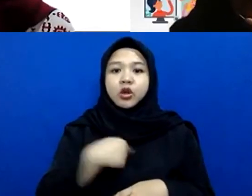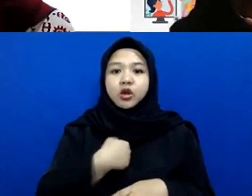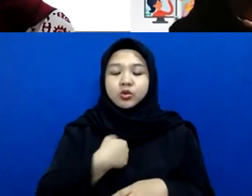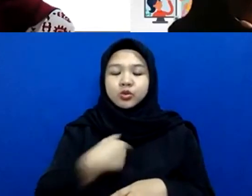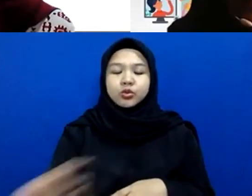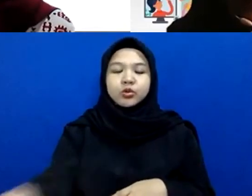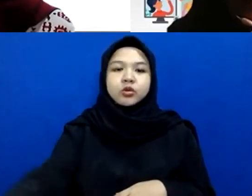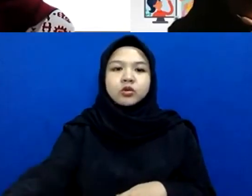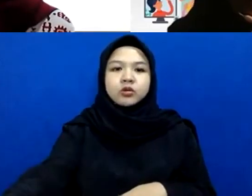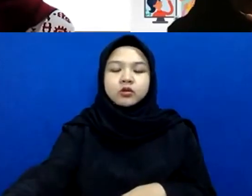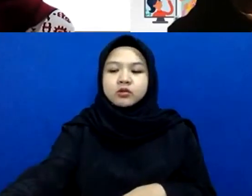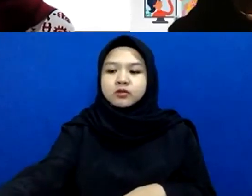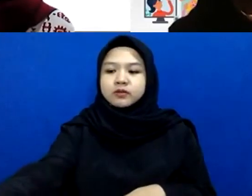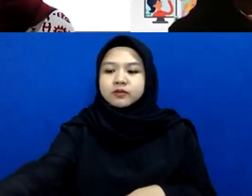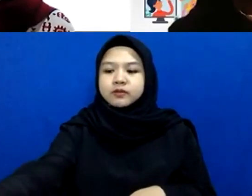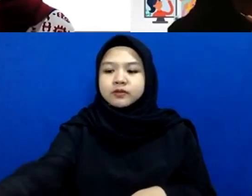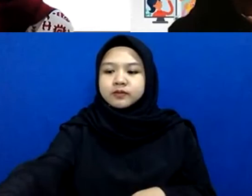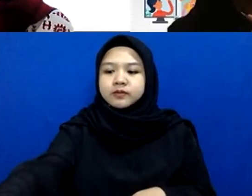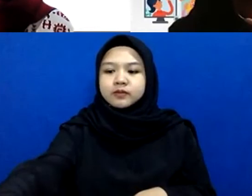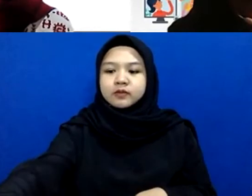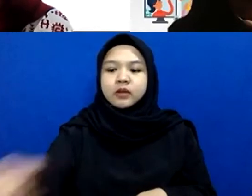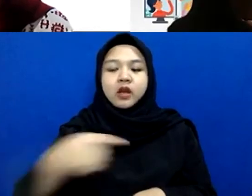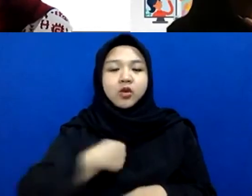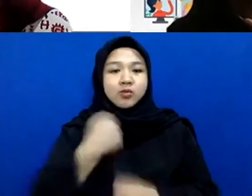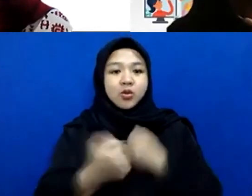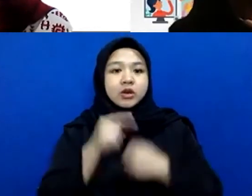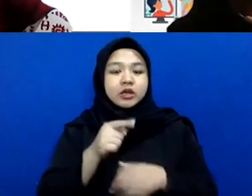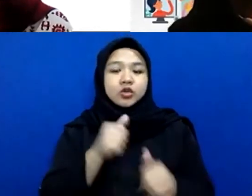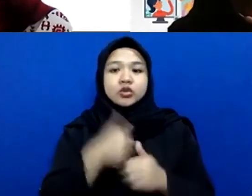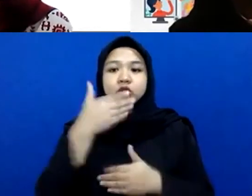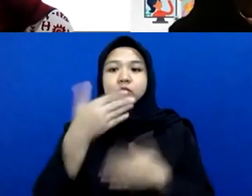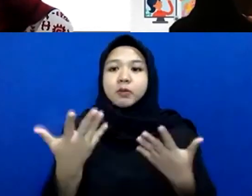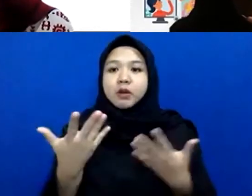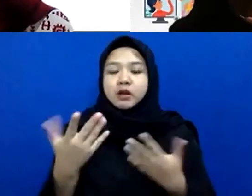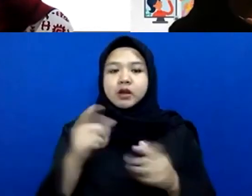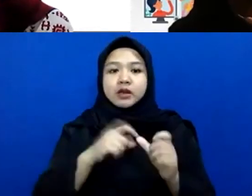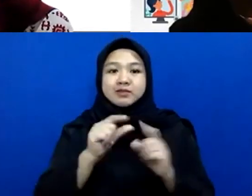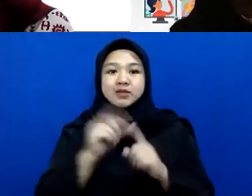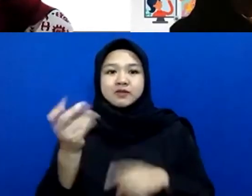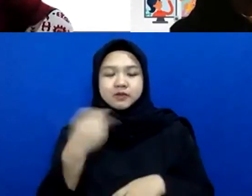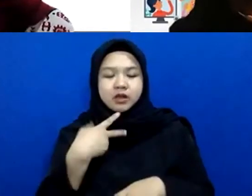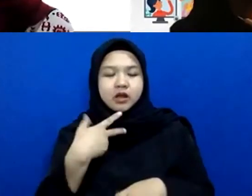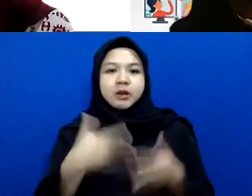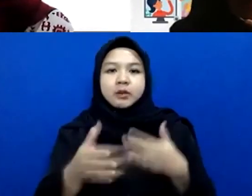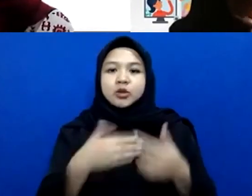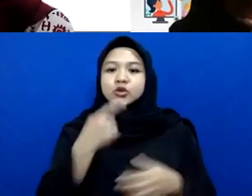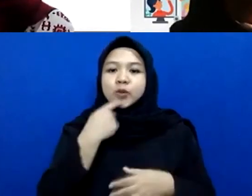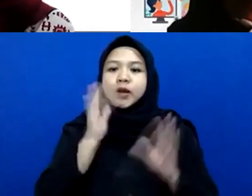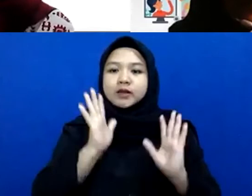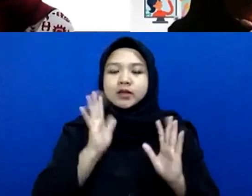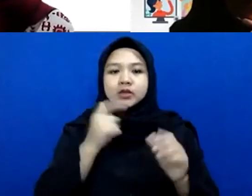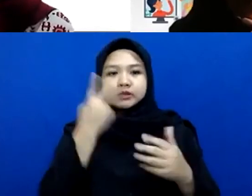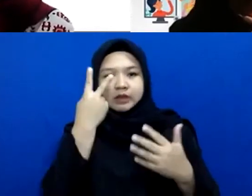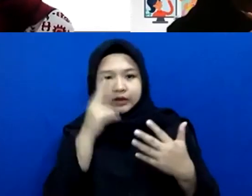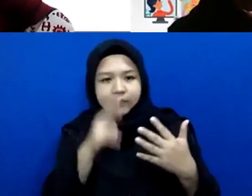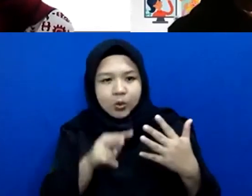nanti bagaimana gitu. Akhirnya aku diizinkan dicoba aja Mbak, nanti kita evaluasi apa yang menjadi kendala di situ